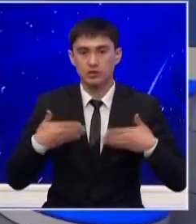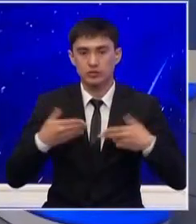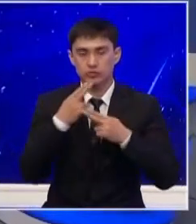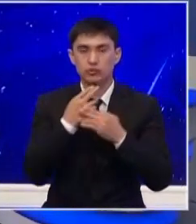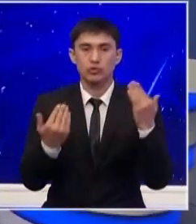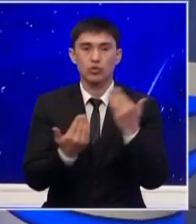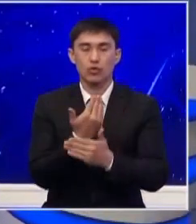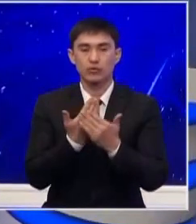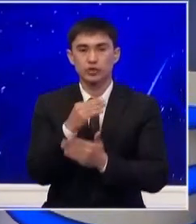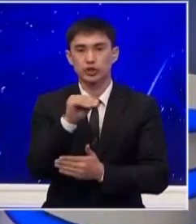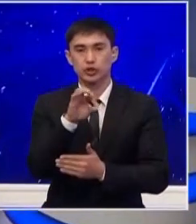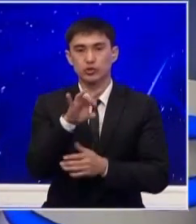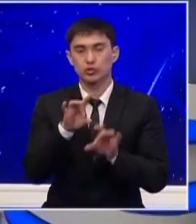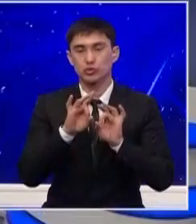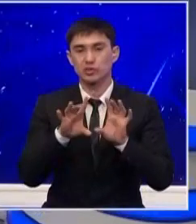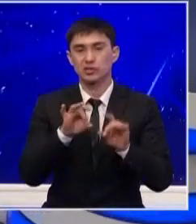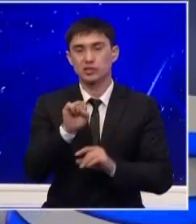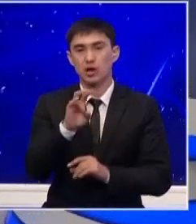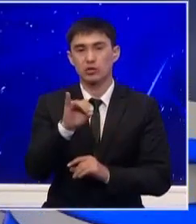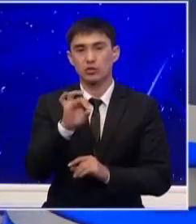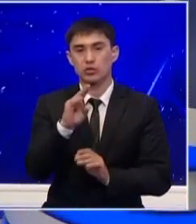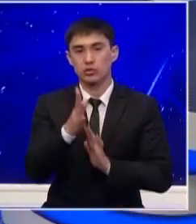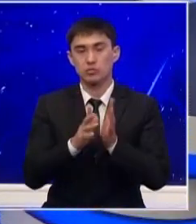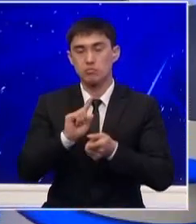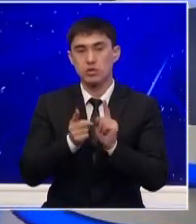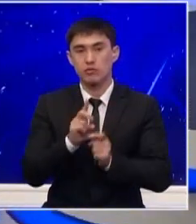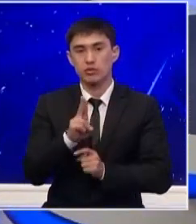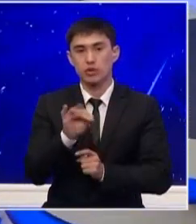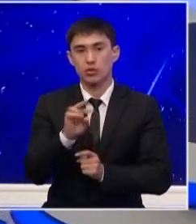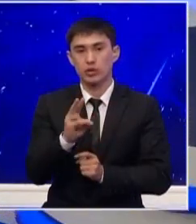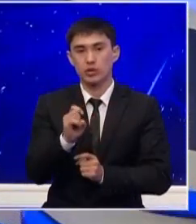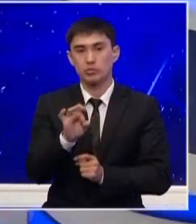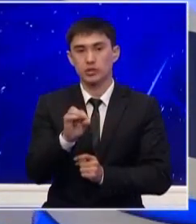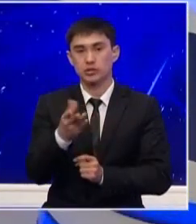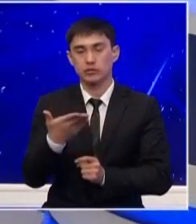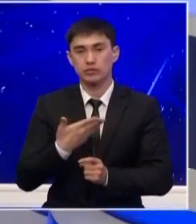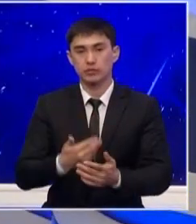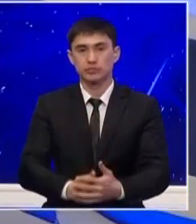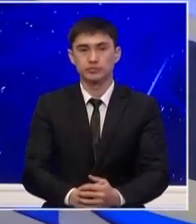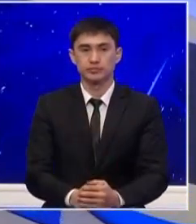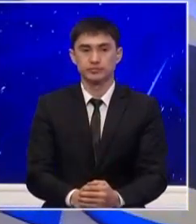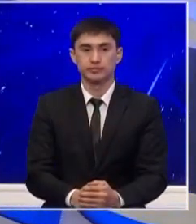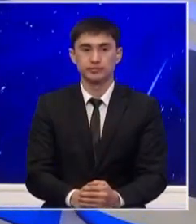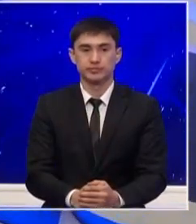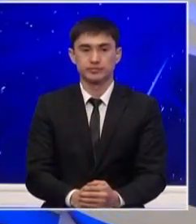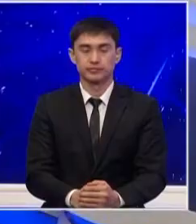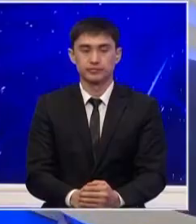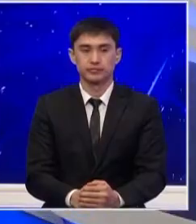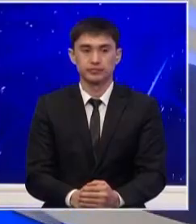Здравствуйте, на телеканале ЖТСУ «Время новостей», в студии прямого эфира Антон Хатиновский. Ну а сурдоперевод осуществляет мой коллега Даурен Абдрасилов.